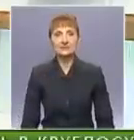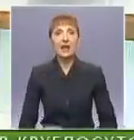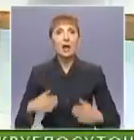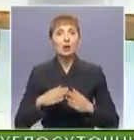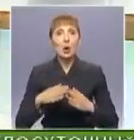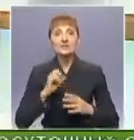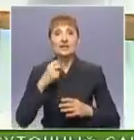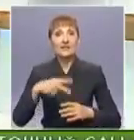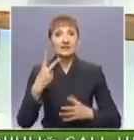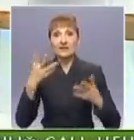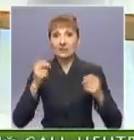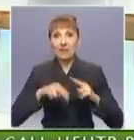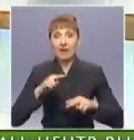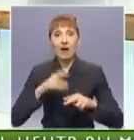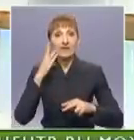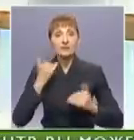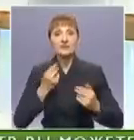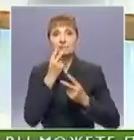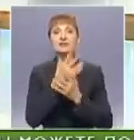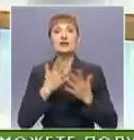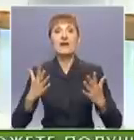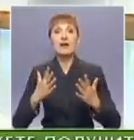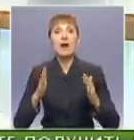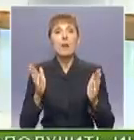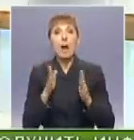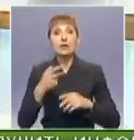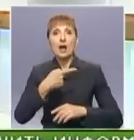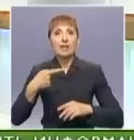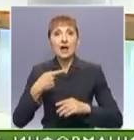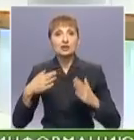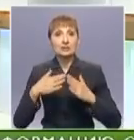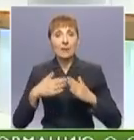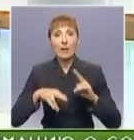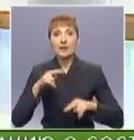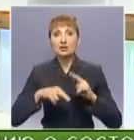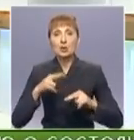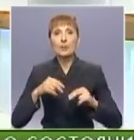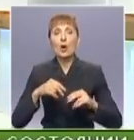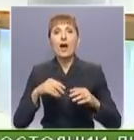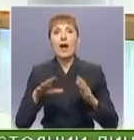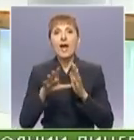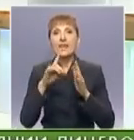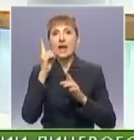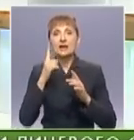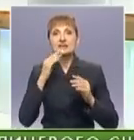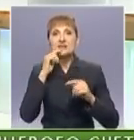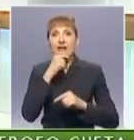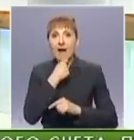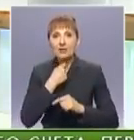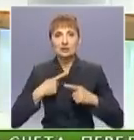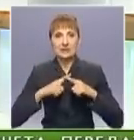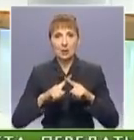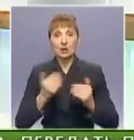дом за 22 дня. В Алматы сегодня презентовали малоэтажные дома, построенные по энергосберегающей технологии.